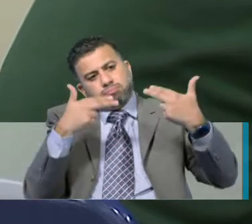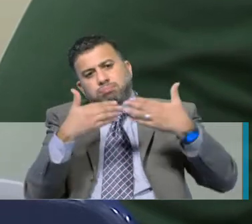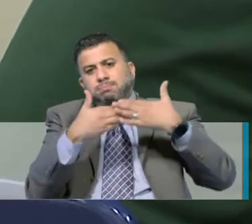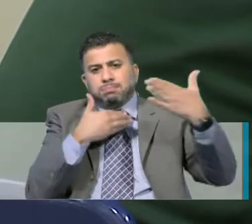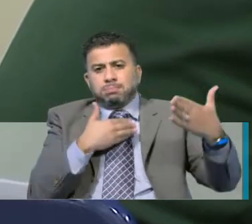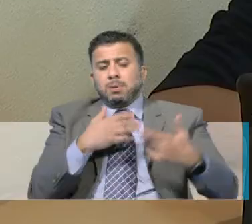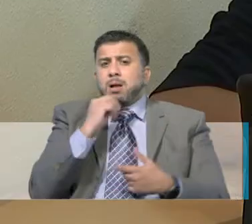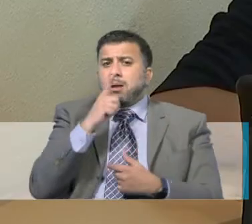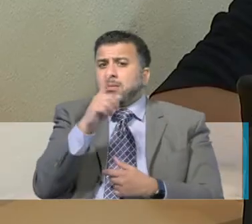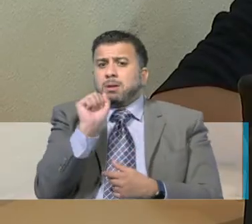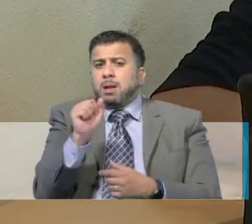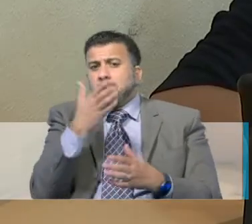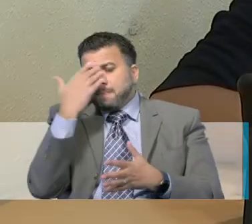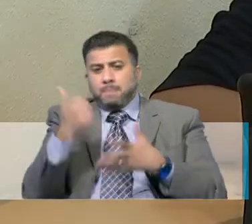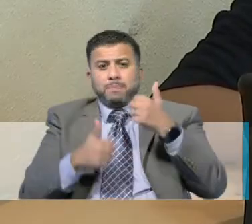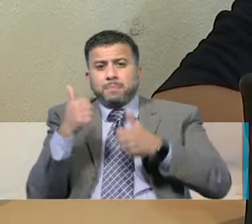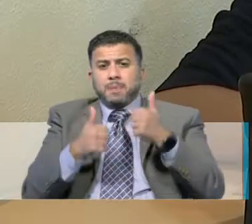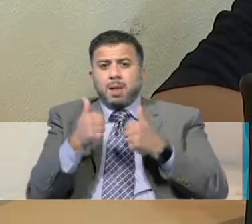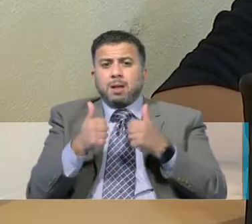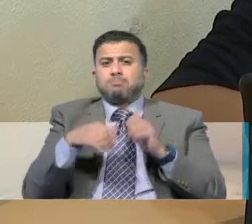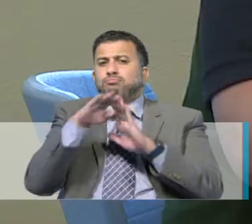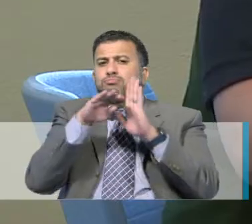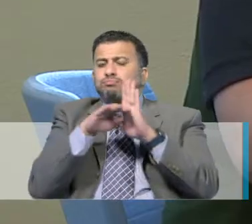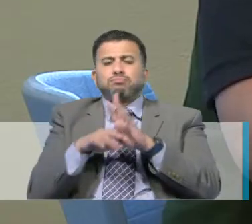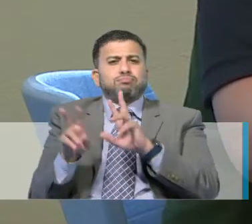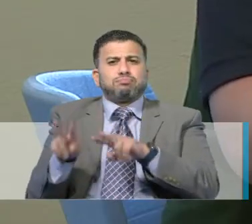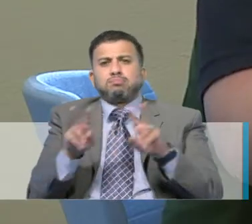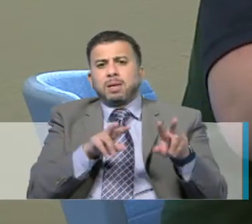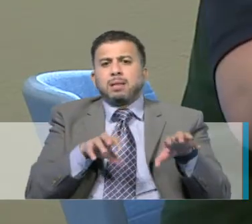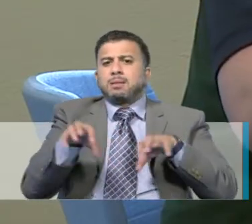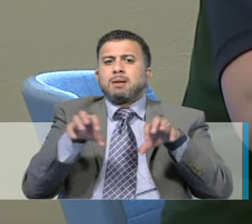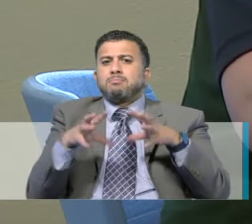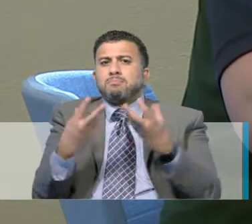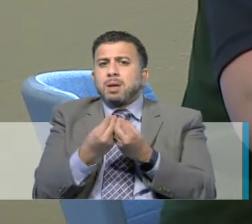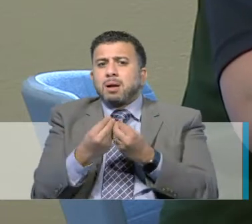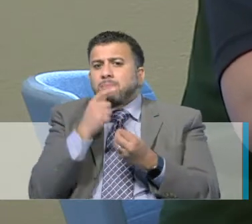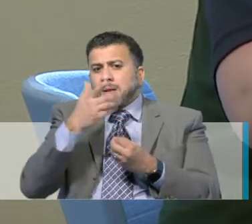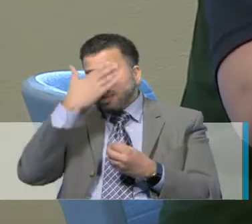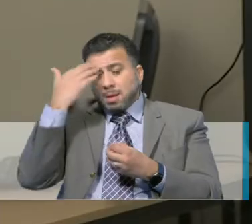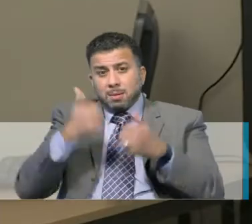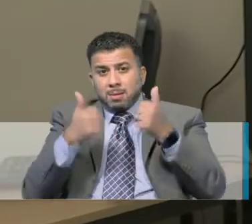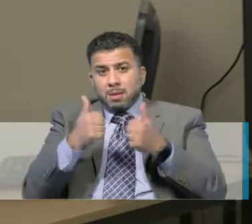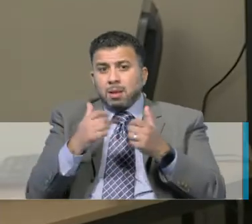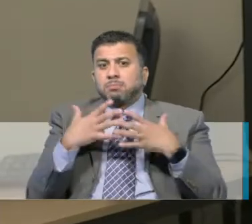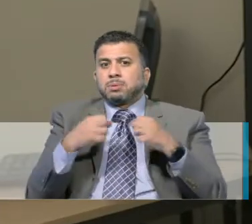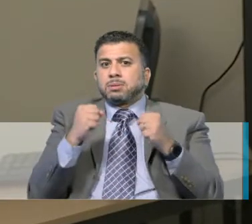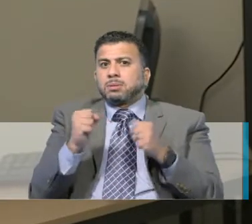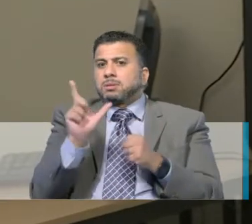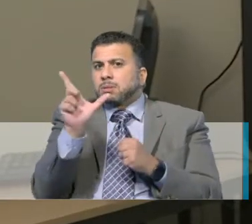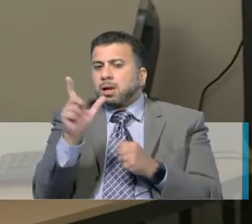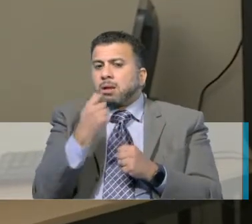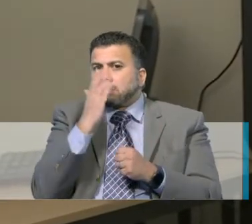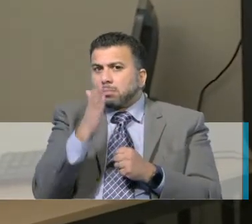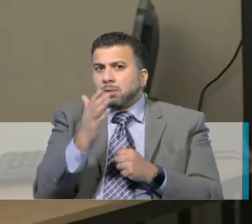الذين بدورهم يؤدون امتحاناتهم بالنظام نفسه بالتنسيق مع مزودي الاختبارات لضمان صحة